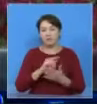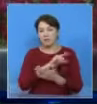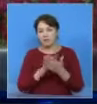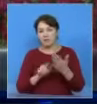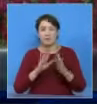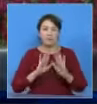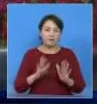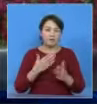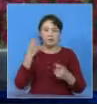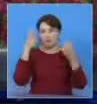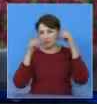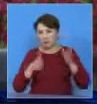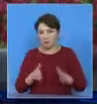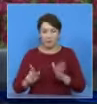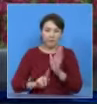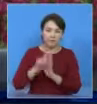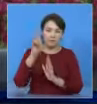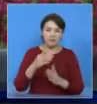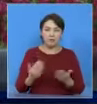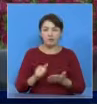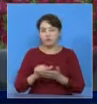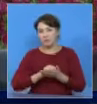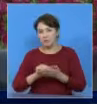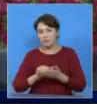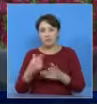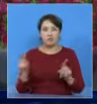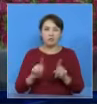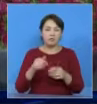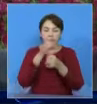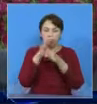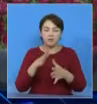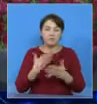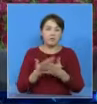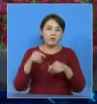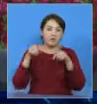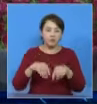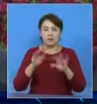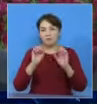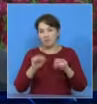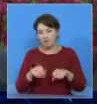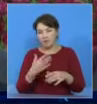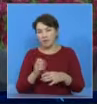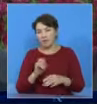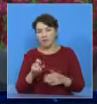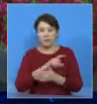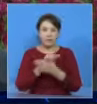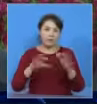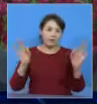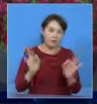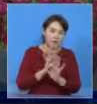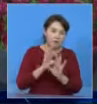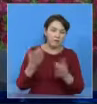однако свой творческий путь я начала в сфере журналистики то что не смогла выразить там я смогла выразить в поэзии и в музыке